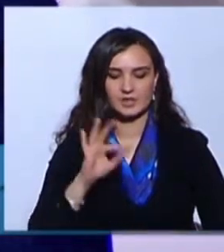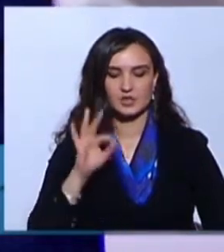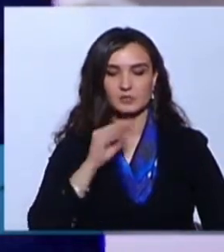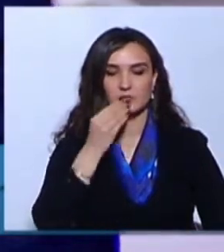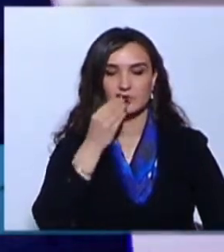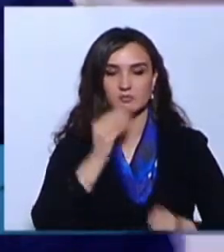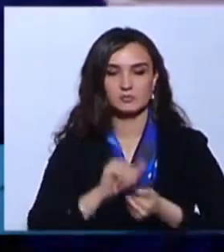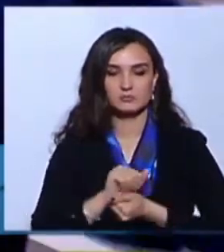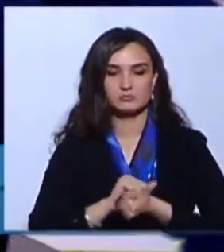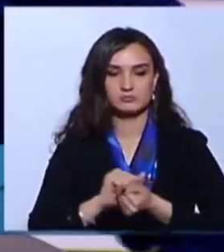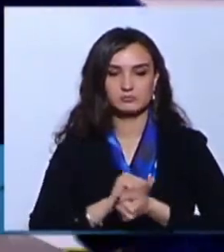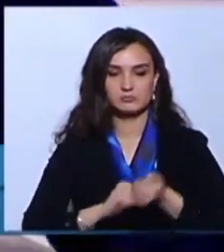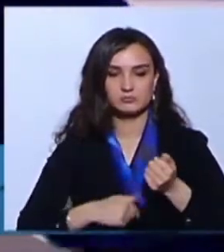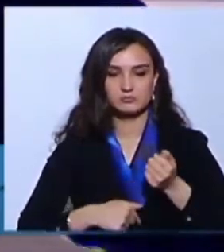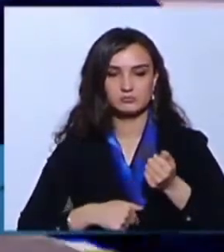მომლებელ ტრაქტს, ესე იგი